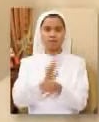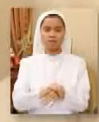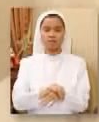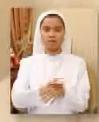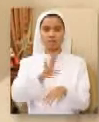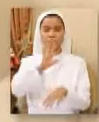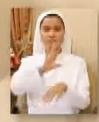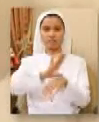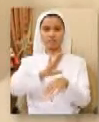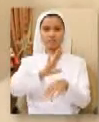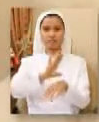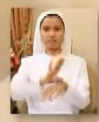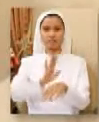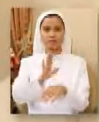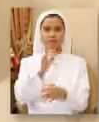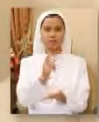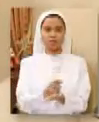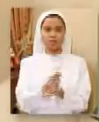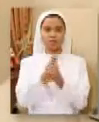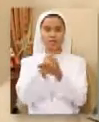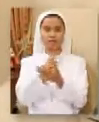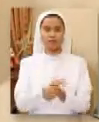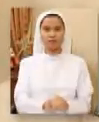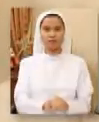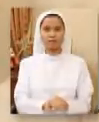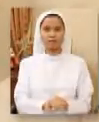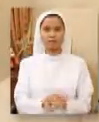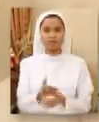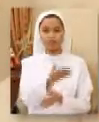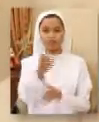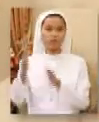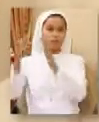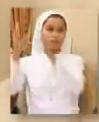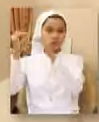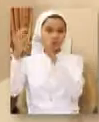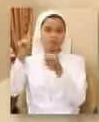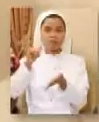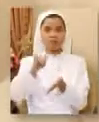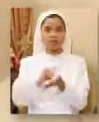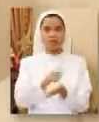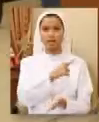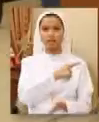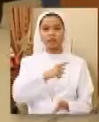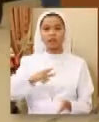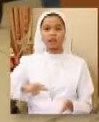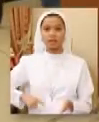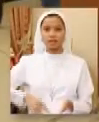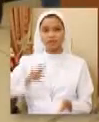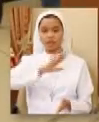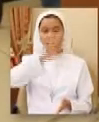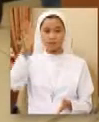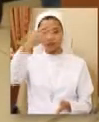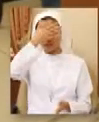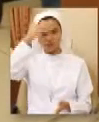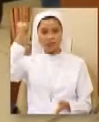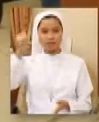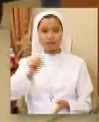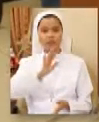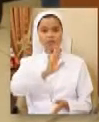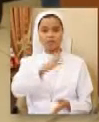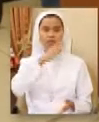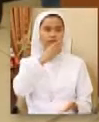pagtabang. At umasa po kayo ang kagurangan na hindi man niya makakalimutan